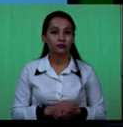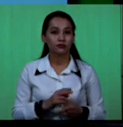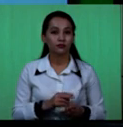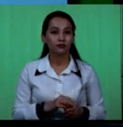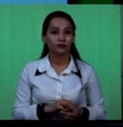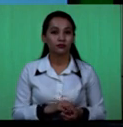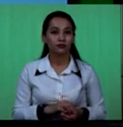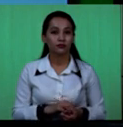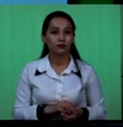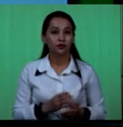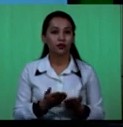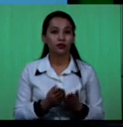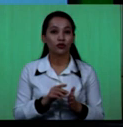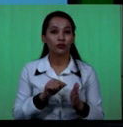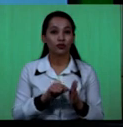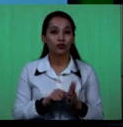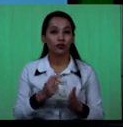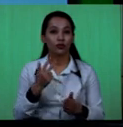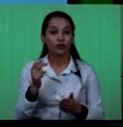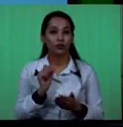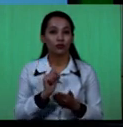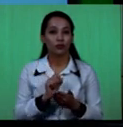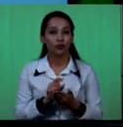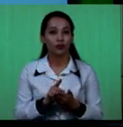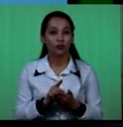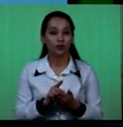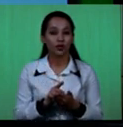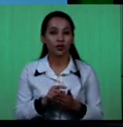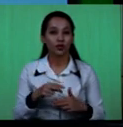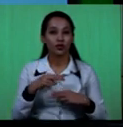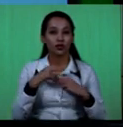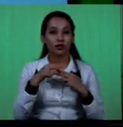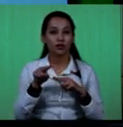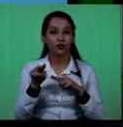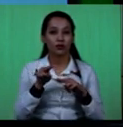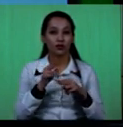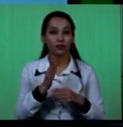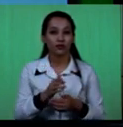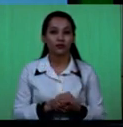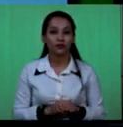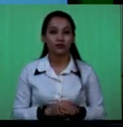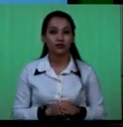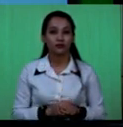Navbatda darsligimizdagi 3-chi topshiriqni diqqat bilan kuzatamiz.